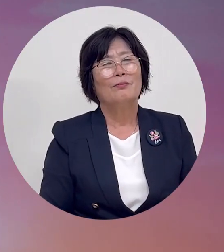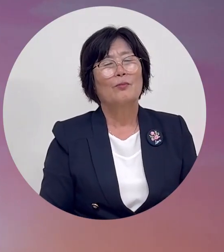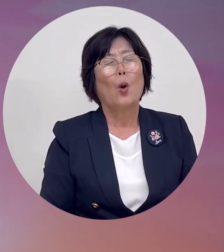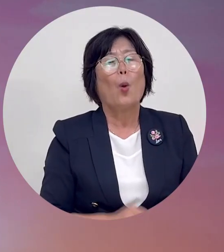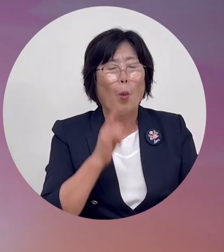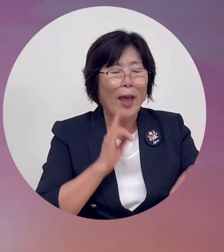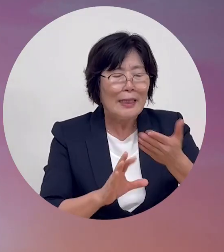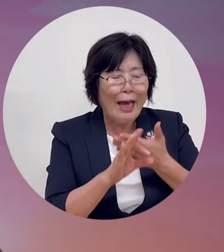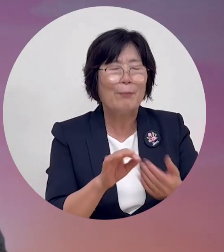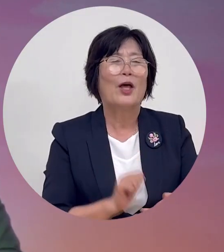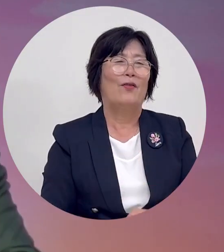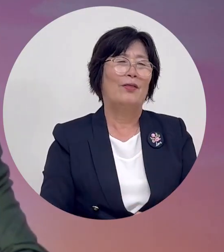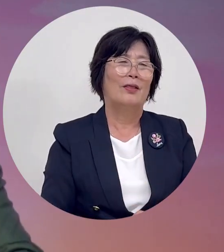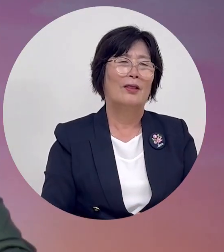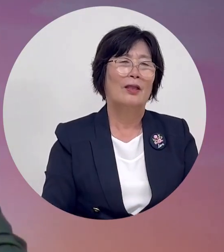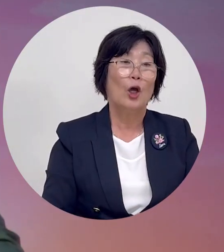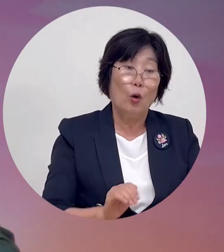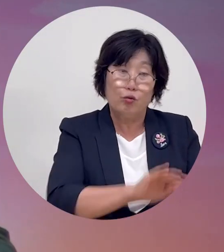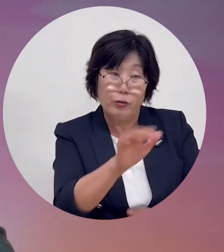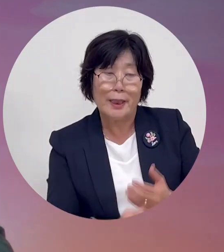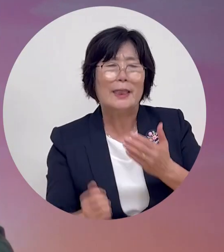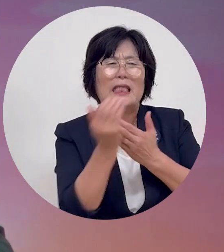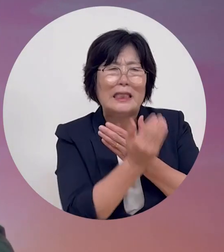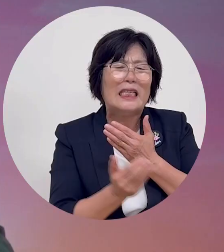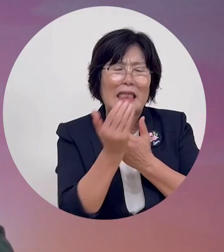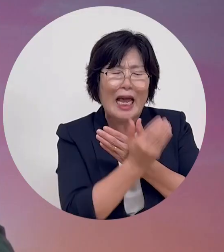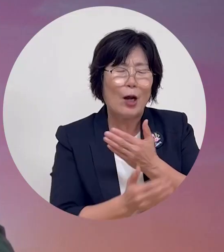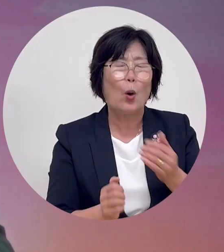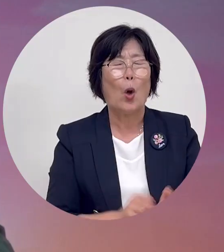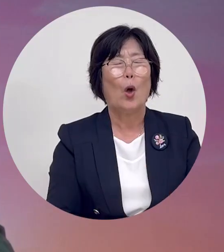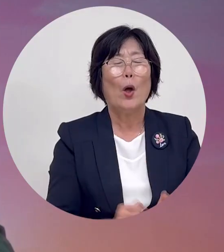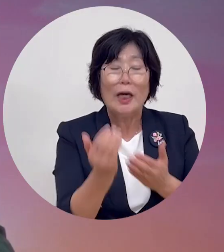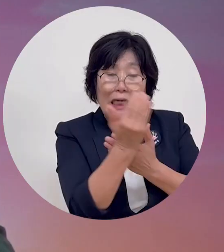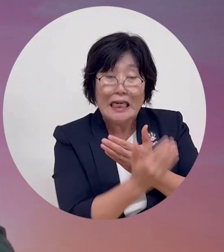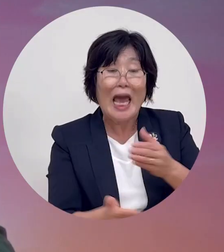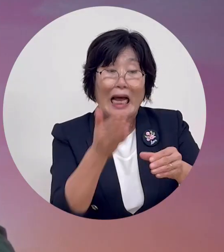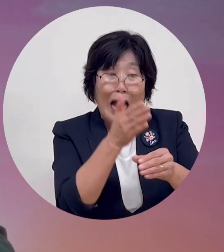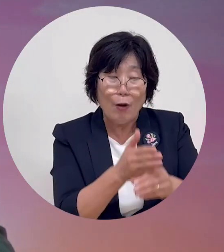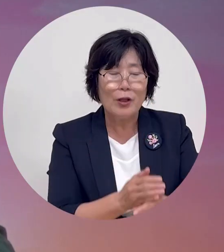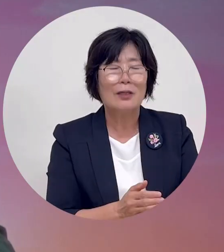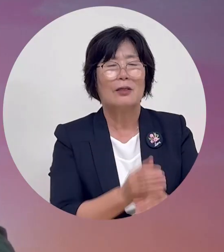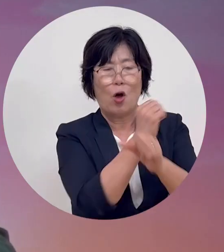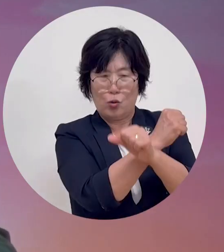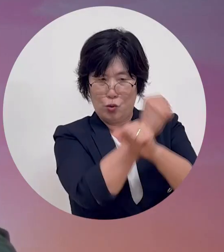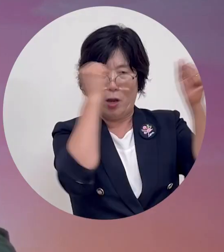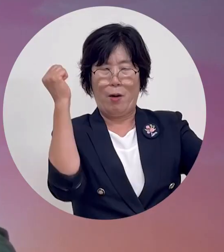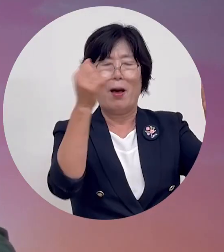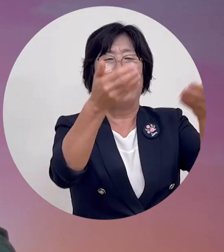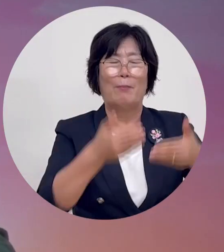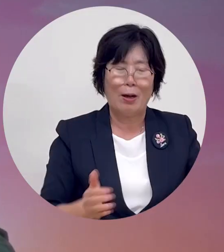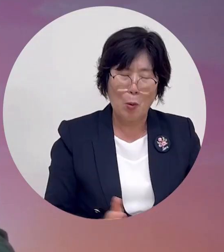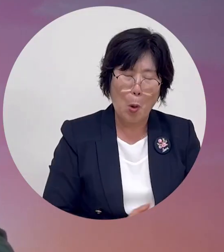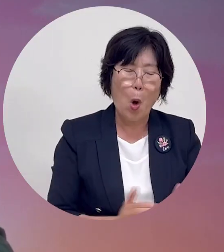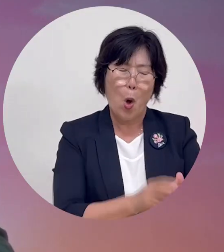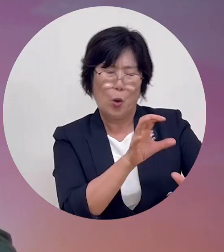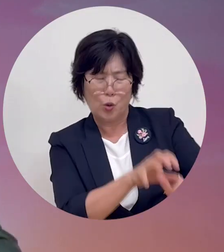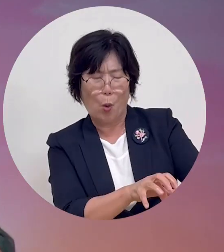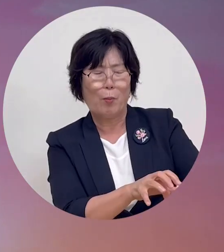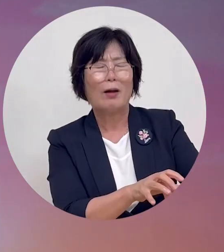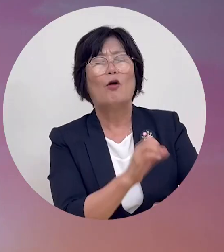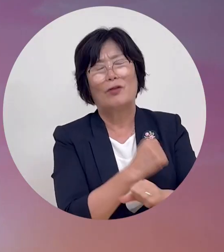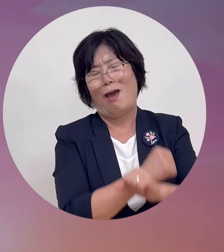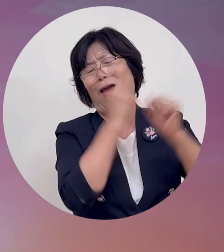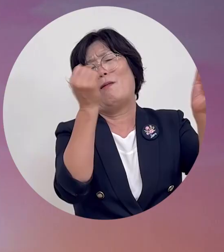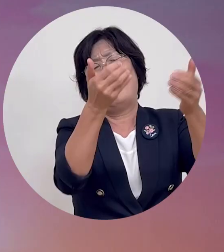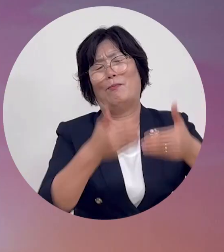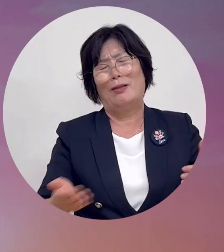왜냐하면 우리는 은혜로 속박과 억압에서 해방되었으니까, 풀어졌으니까. 여러분, 우리가 죄의